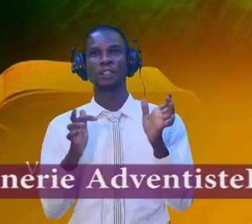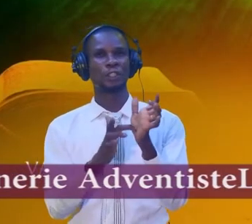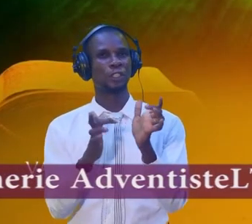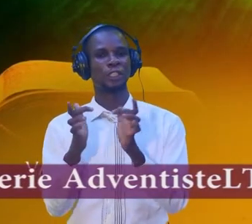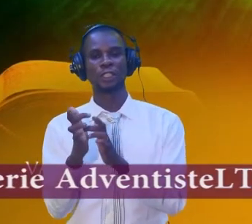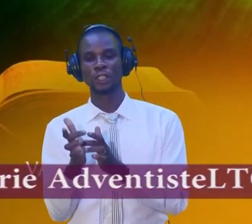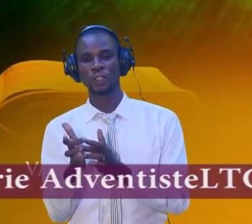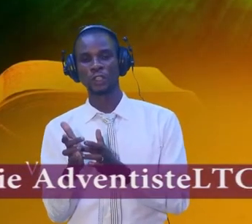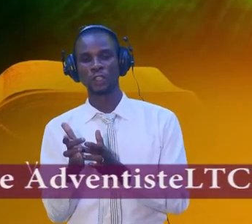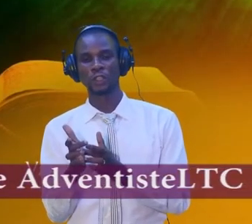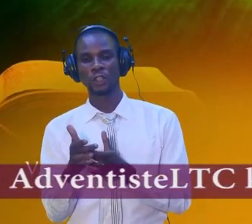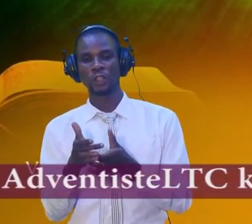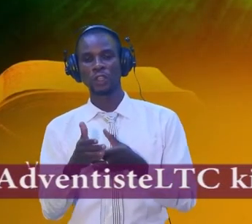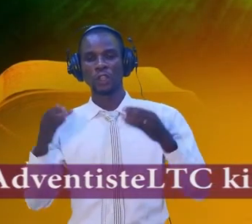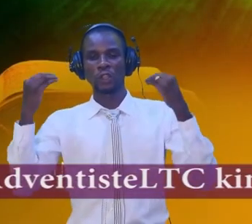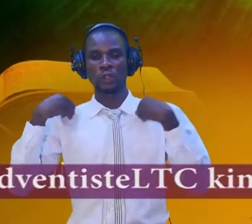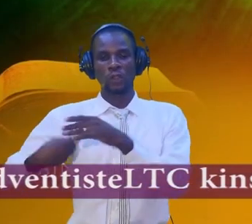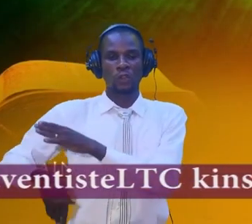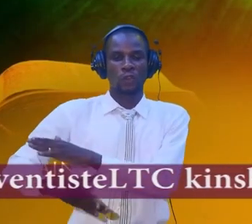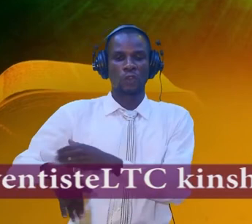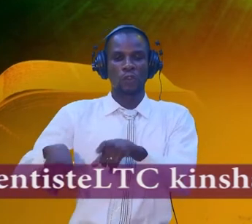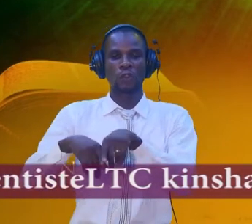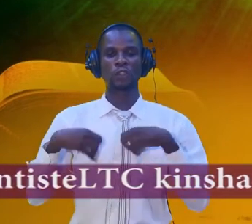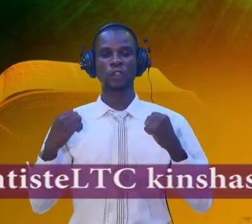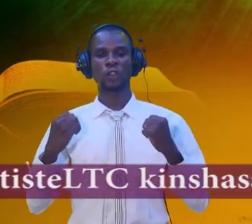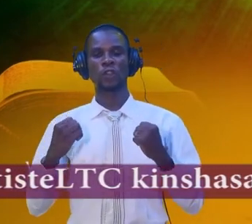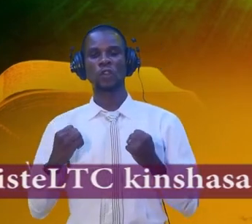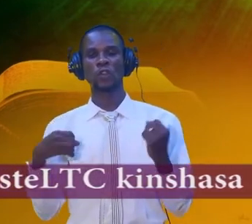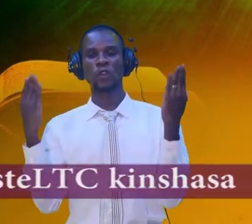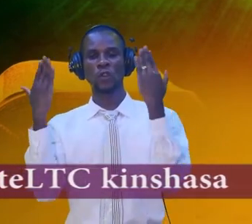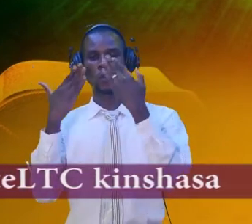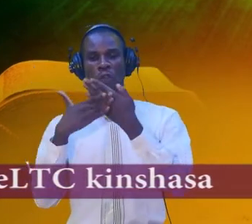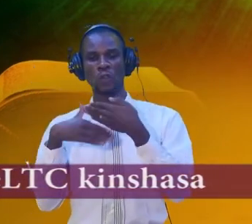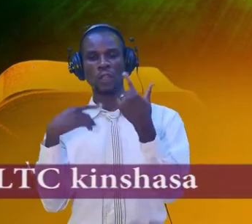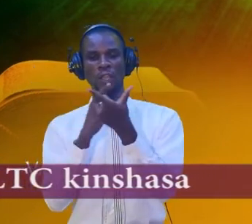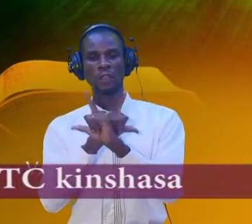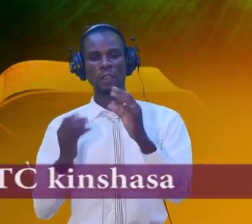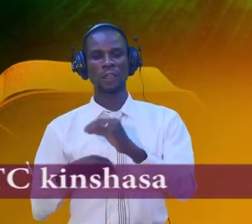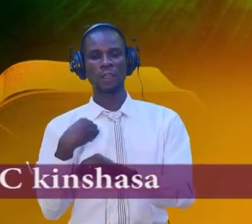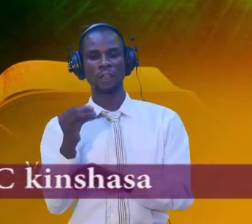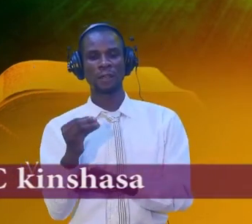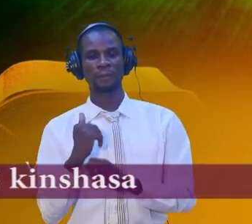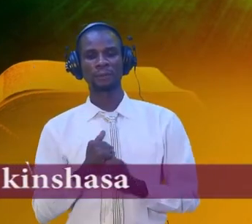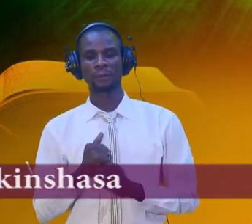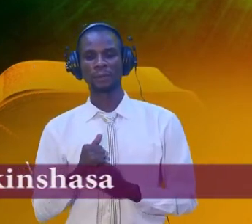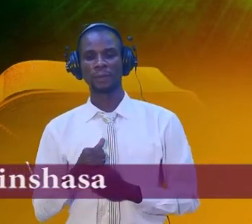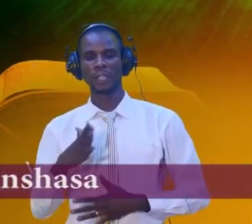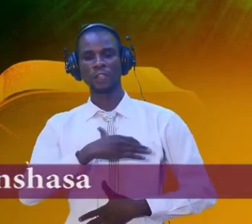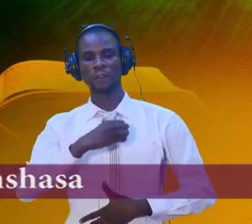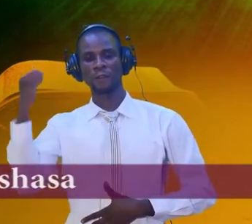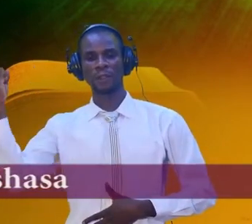Katika Wakolosai 2:15 akiisha kuzivua enzi na mamlaka na kuzifanya